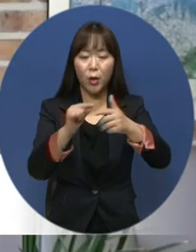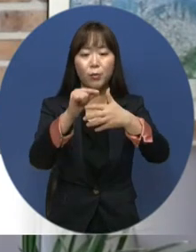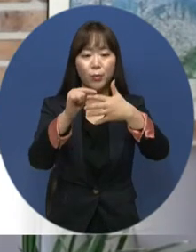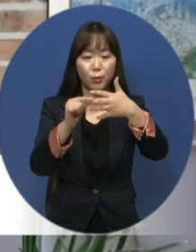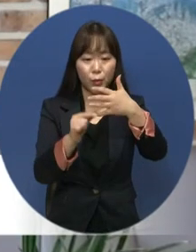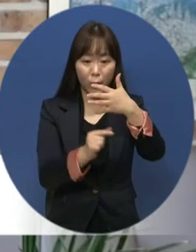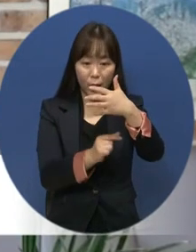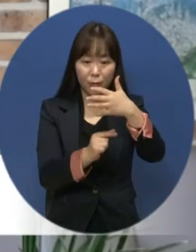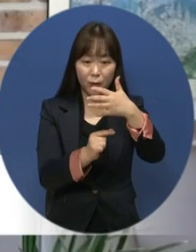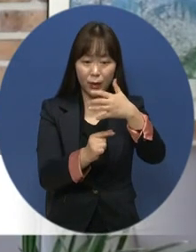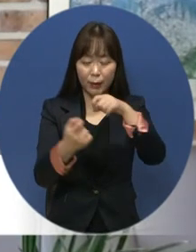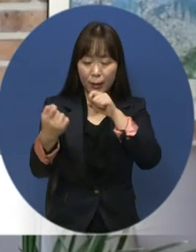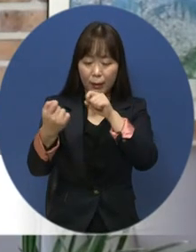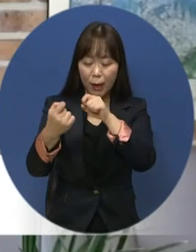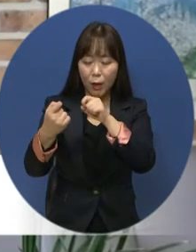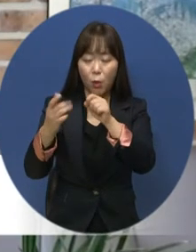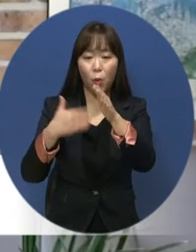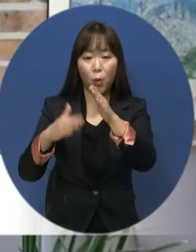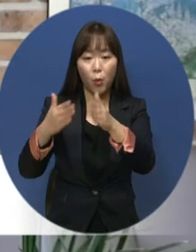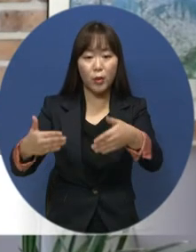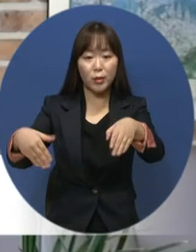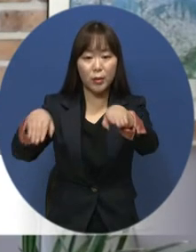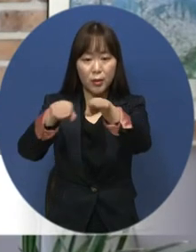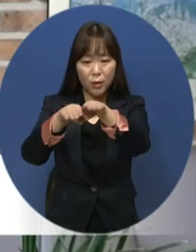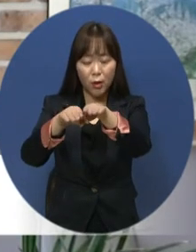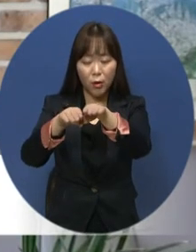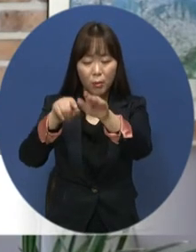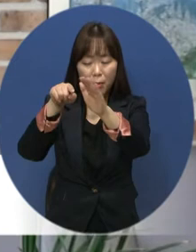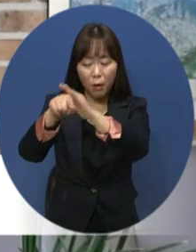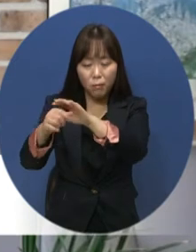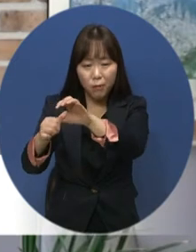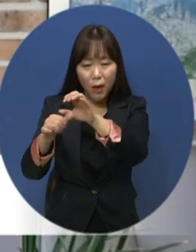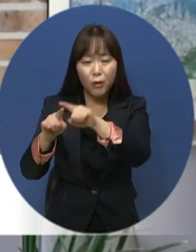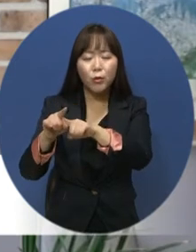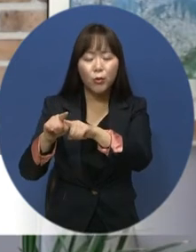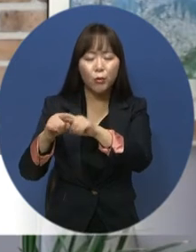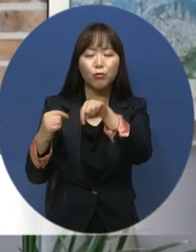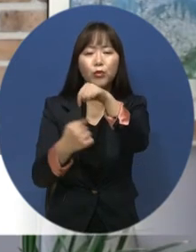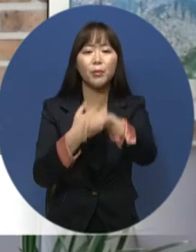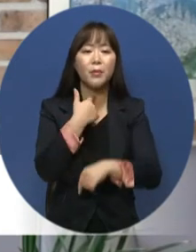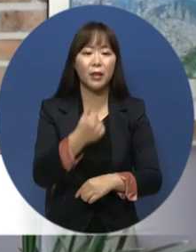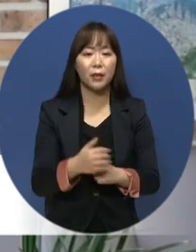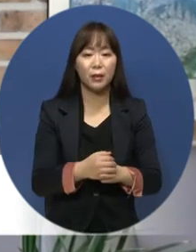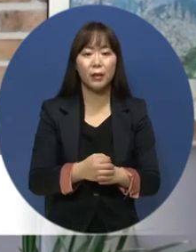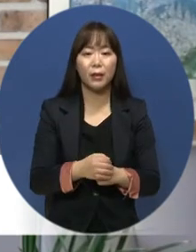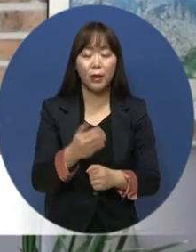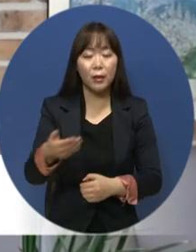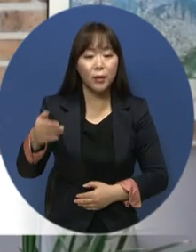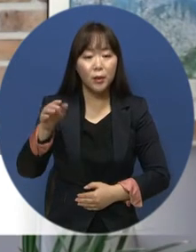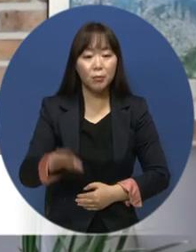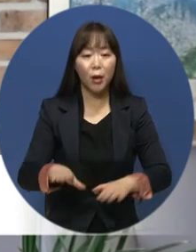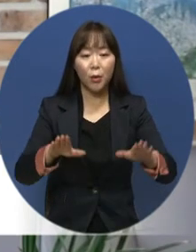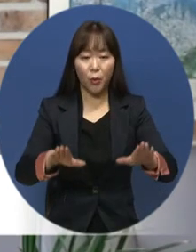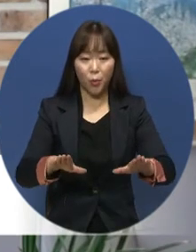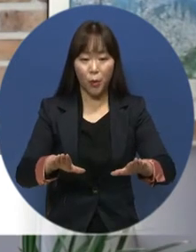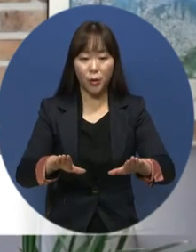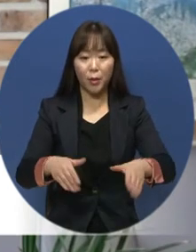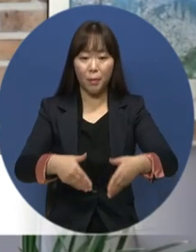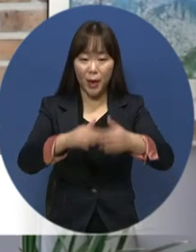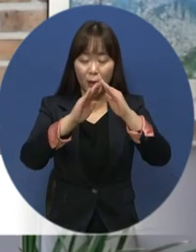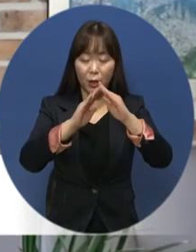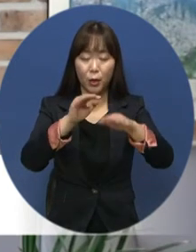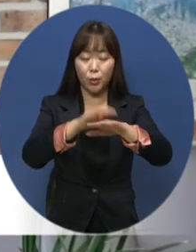프로그램을 인근에 공공 시설을 활용하여 운영하였습니다 그러나 금번의 준공된